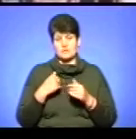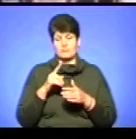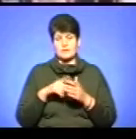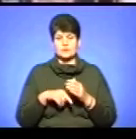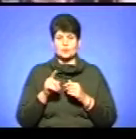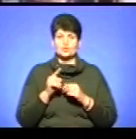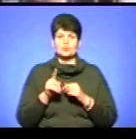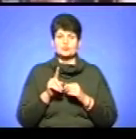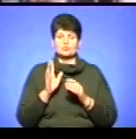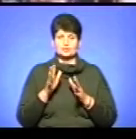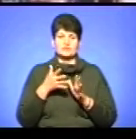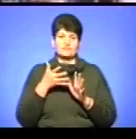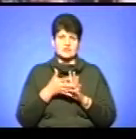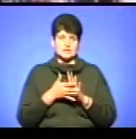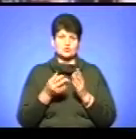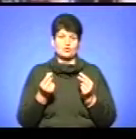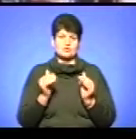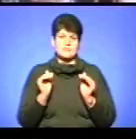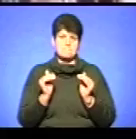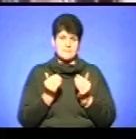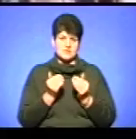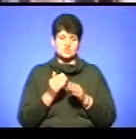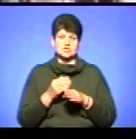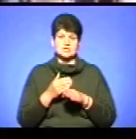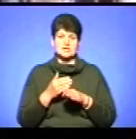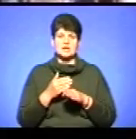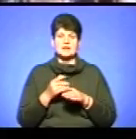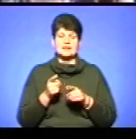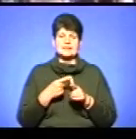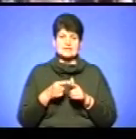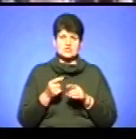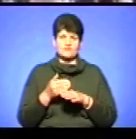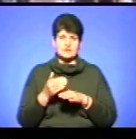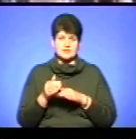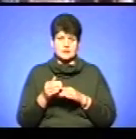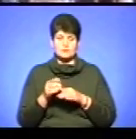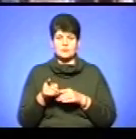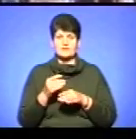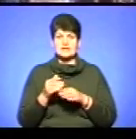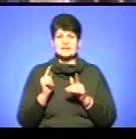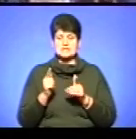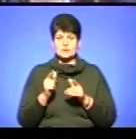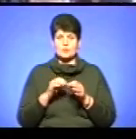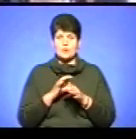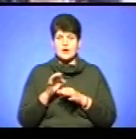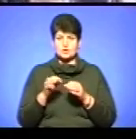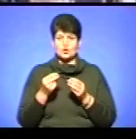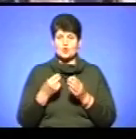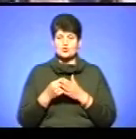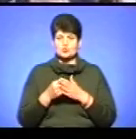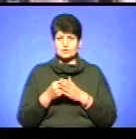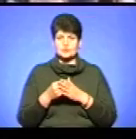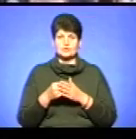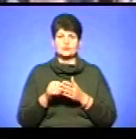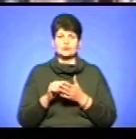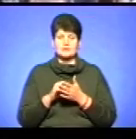буде витрачено коштів менше, ніж ми виділяли, тому що ми виділяли відповідно до проектно-кошторисної документації, а практика показує завжди, що